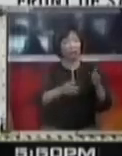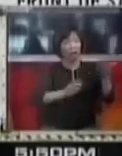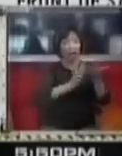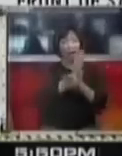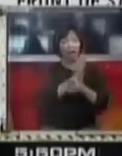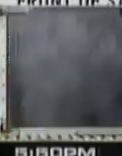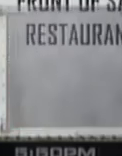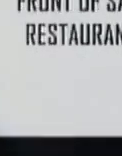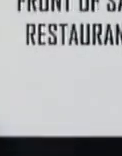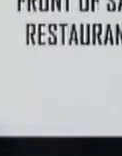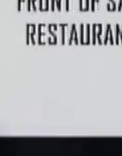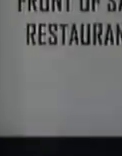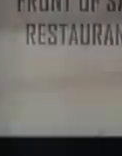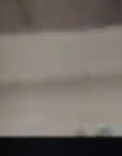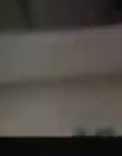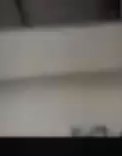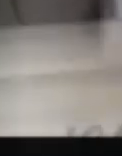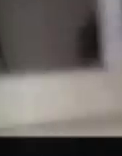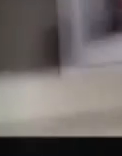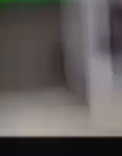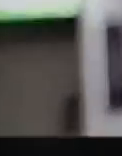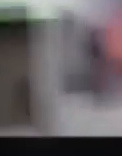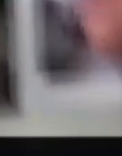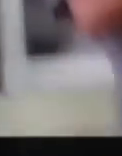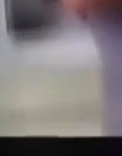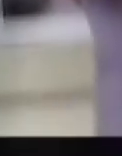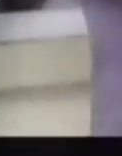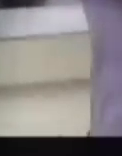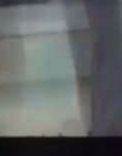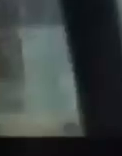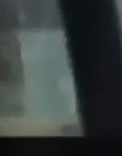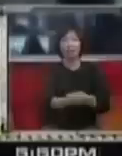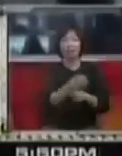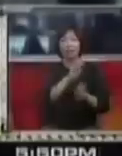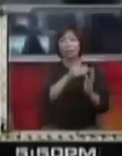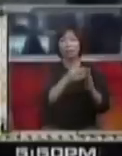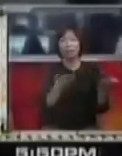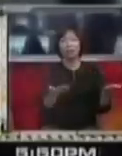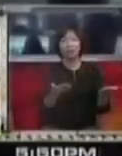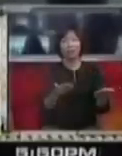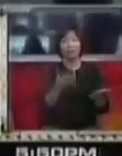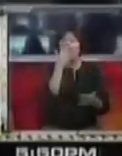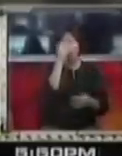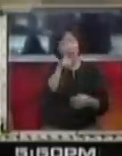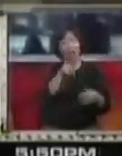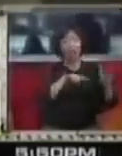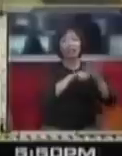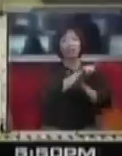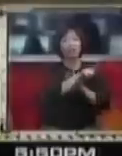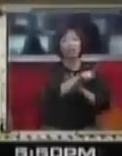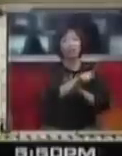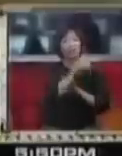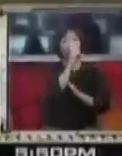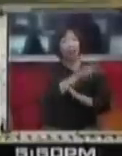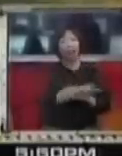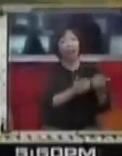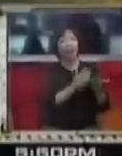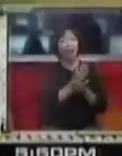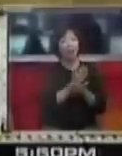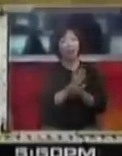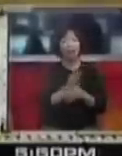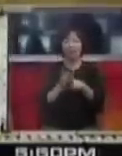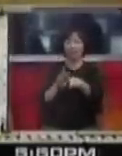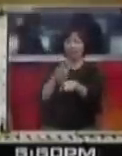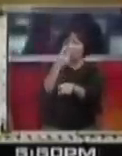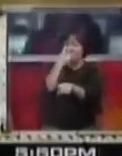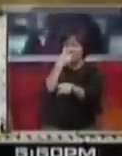pag-inom sa lansangan o tabing kalsada man. Yun naman pala. Bakit nakakalusot ang mga tangkerong yon sa